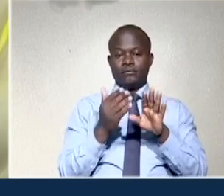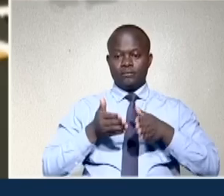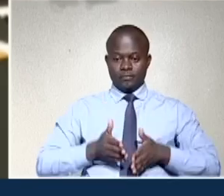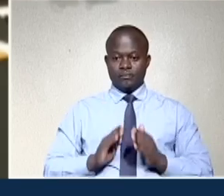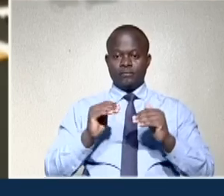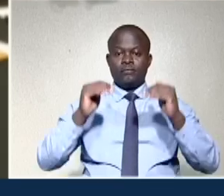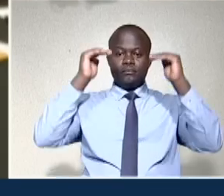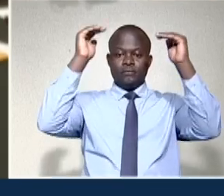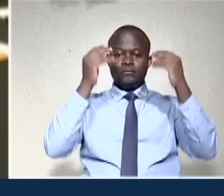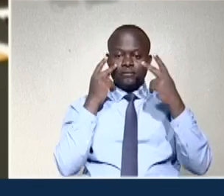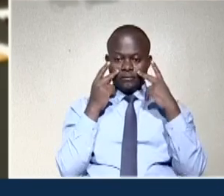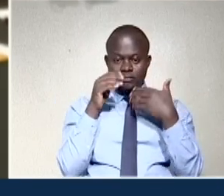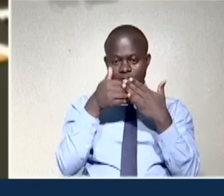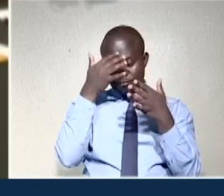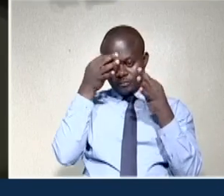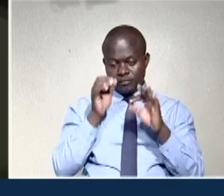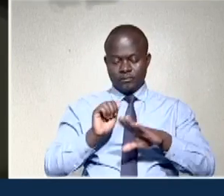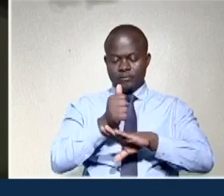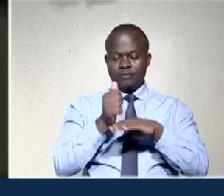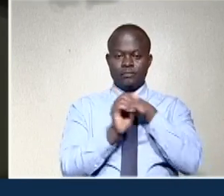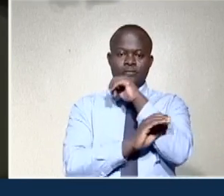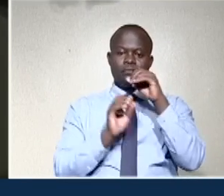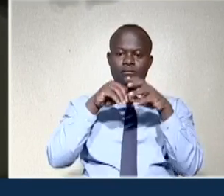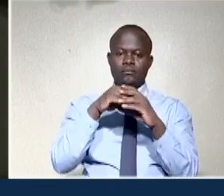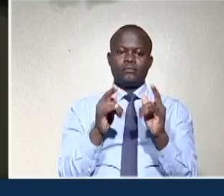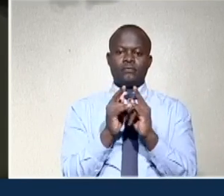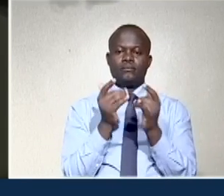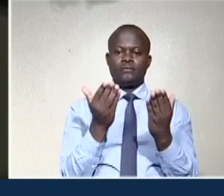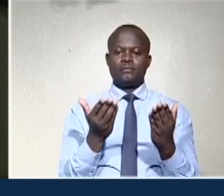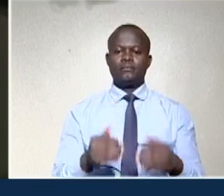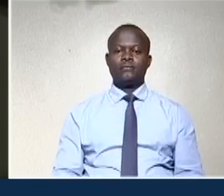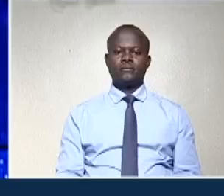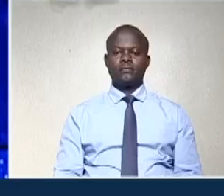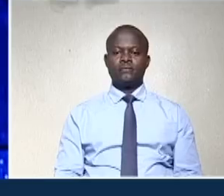ukiri hejuru harebwe ingamba zafatwa n'ibihugu byitabiriye iyi nama